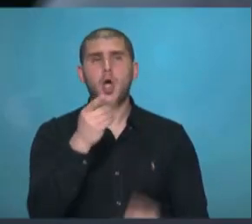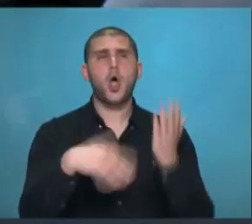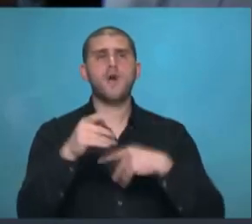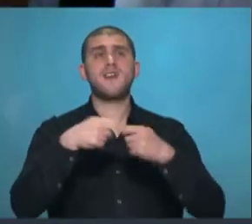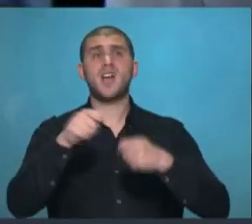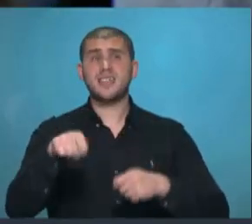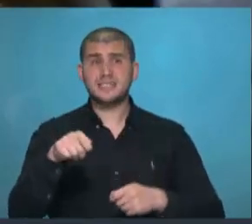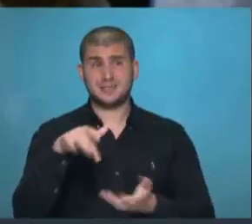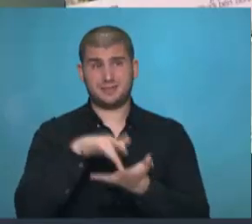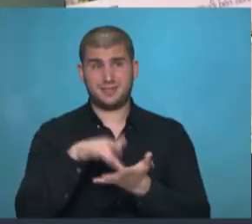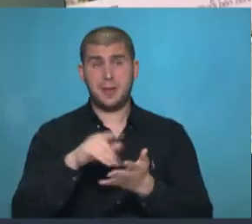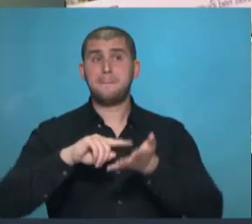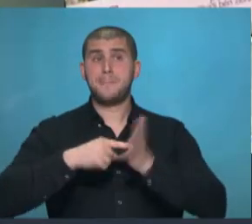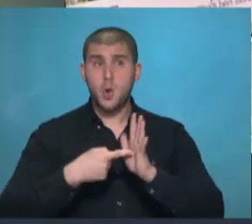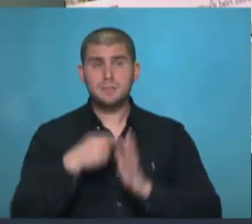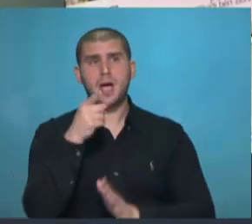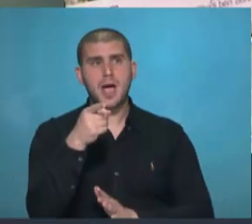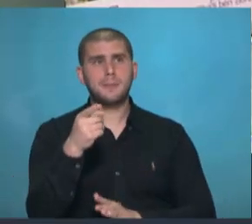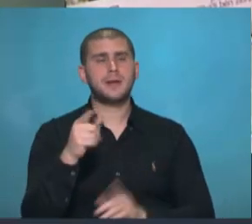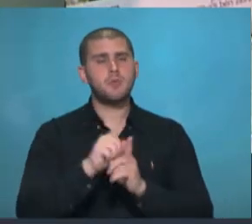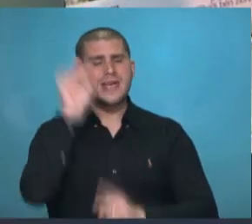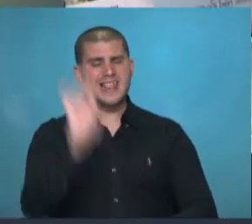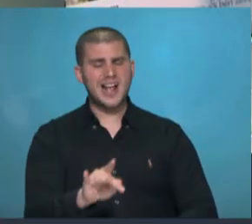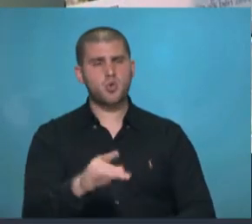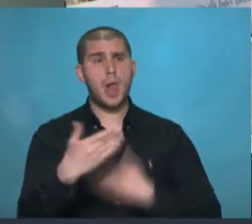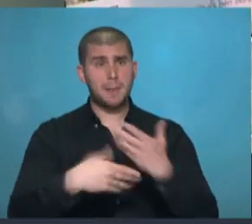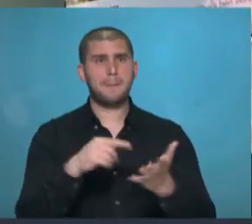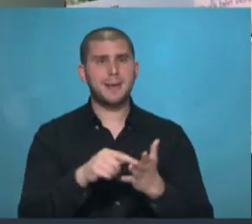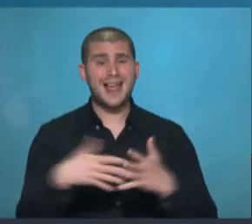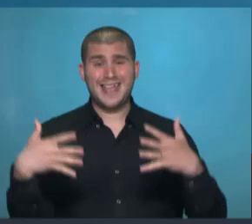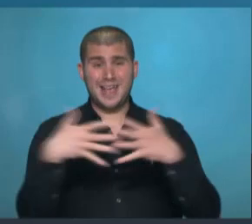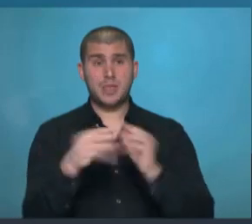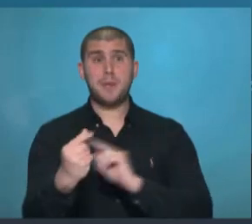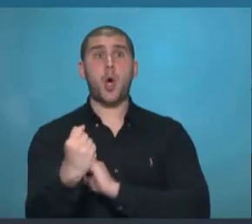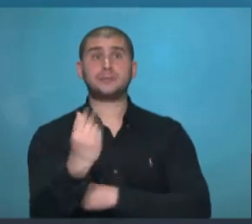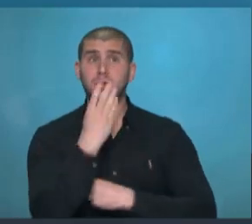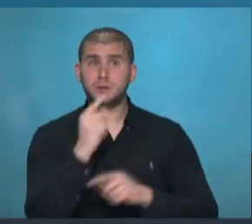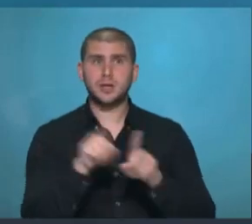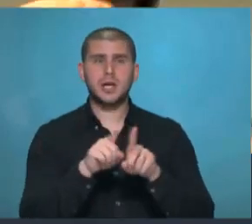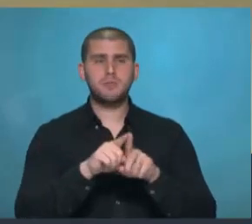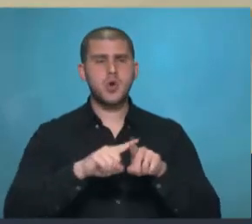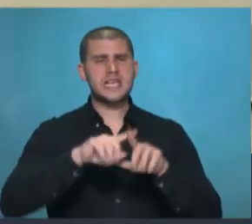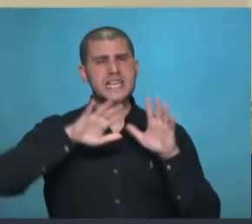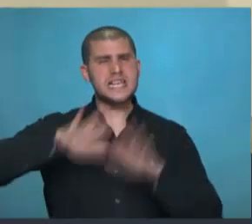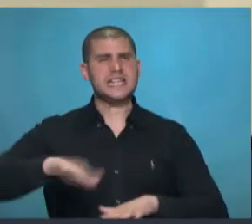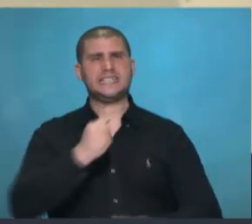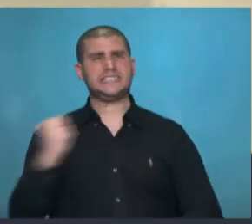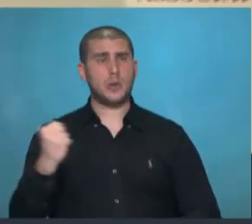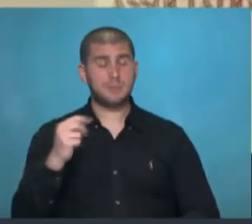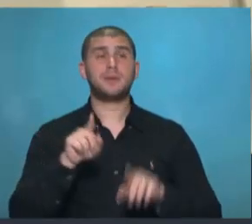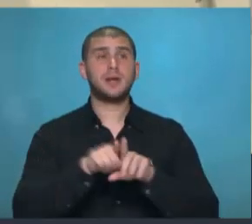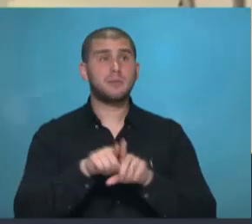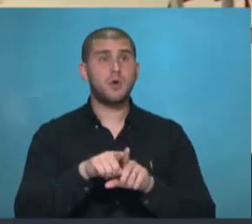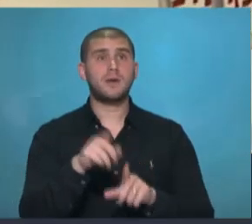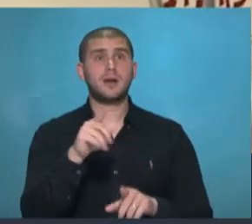הכנסת המכהנים והמיועדים הביאו התנגדות למהלך מחשש הייחוד עם עוצמה יהודית יצבע אותם כקיצונים, ויבריח מצביעים לעבר